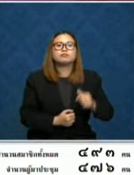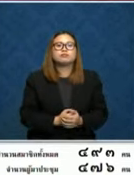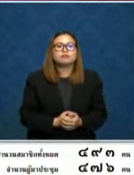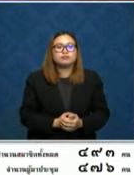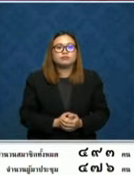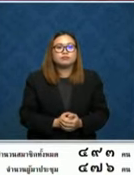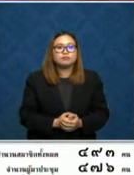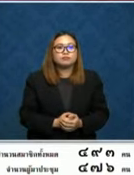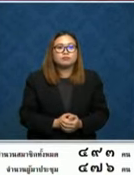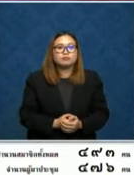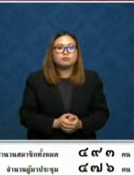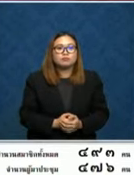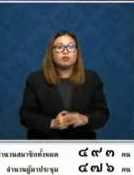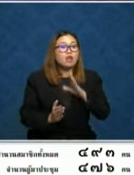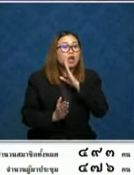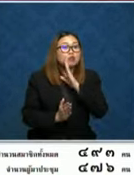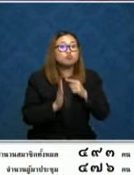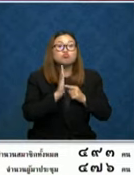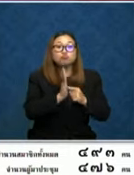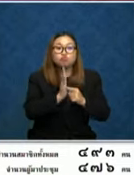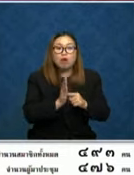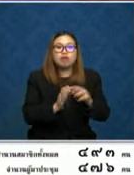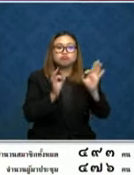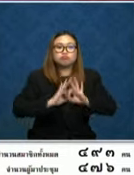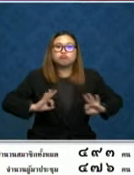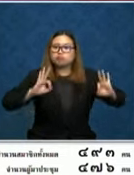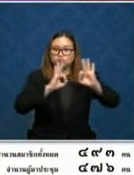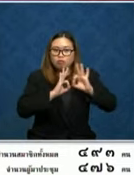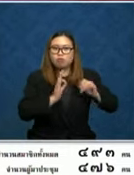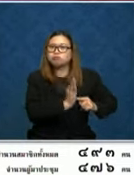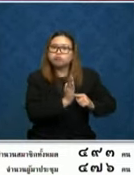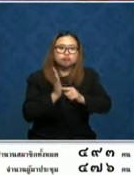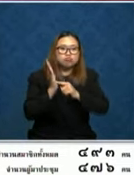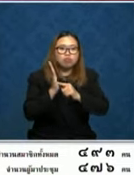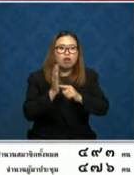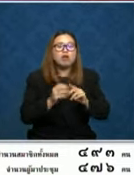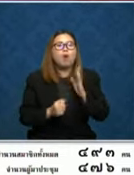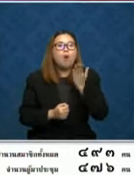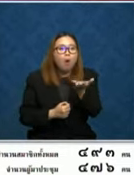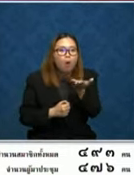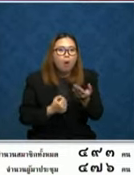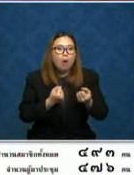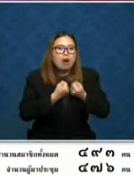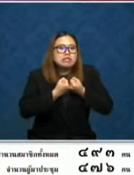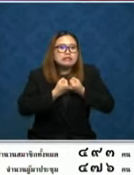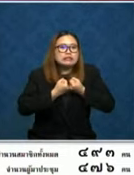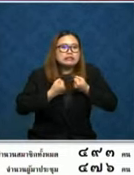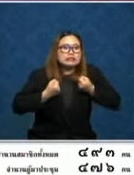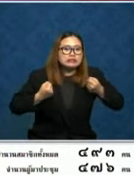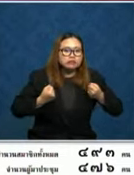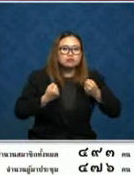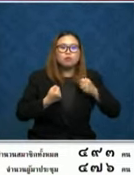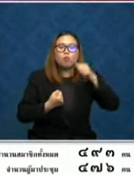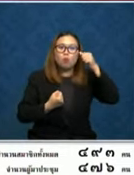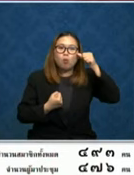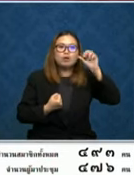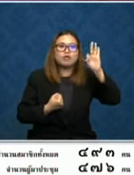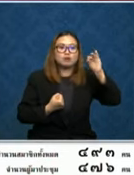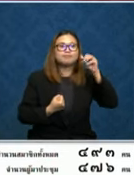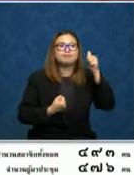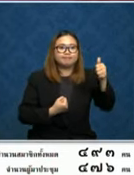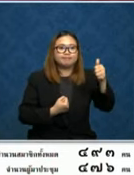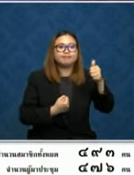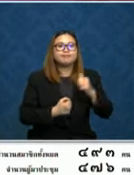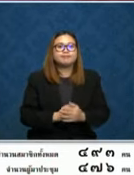รณ์แล้วก็เอกสารครบถ้วนถ้ามีเหตุจำเป็นก็สามารถขอขยายระยะเวลาได้อีกประมาณ90วันนะครับก็รวม